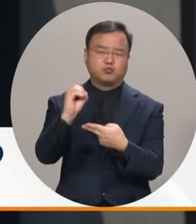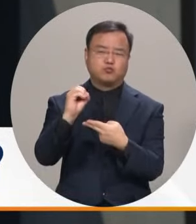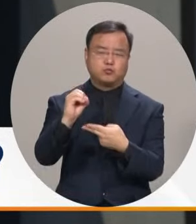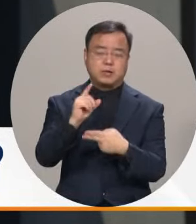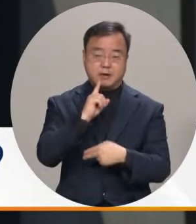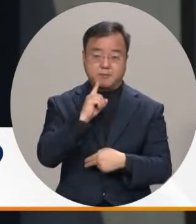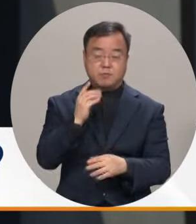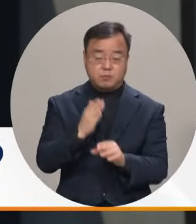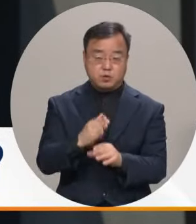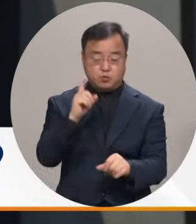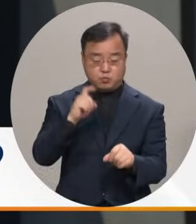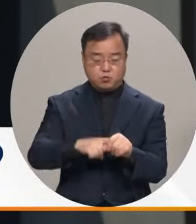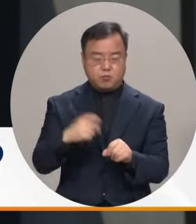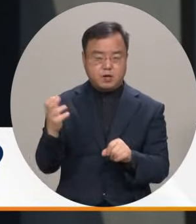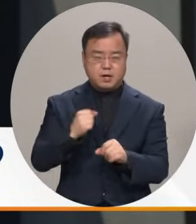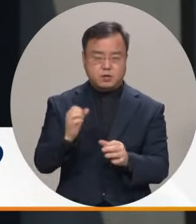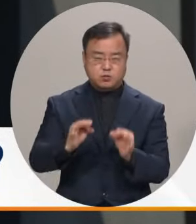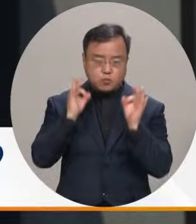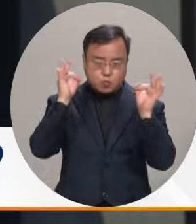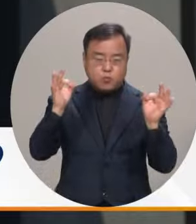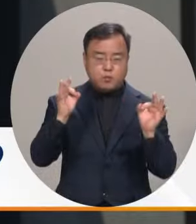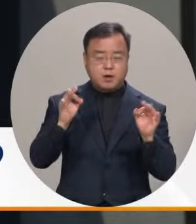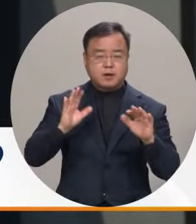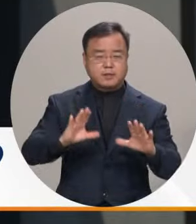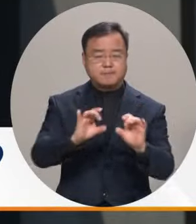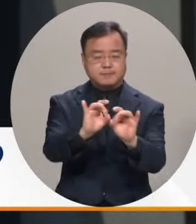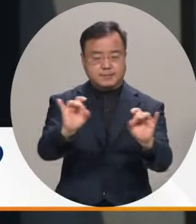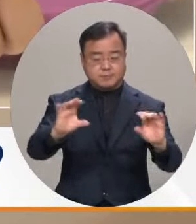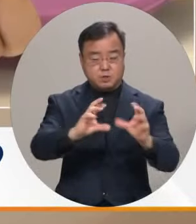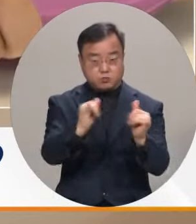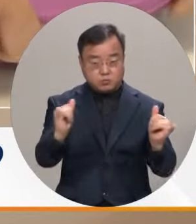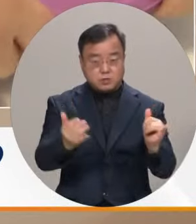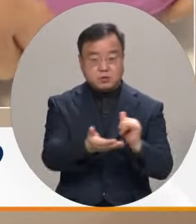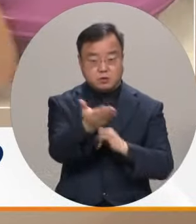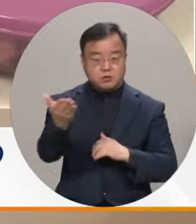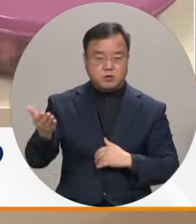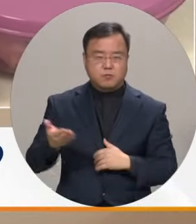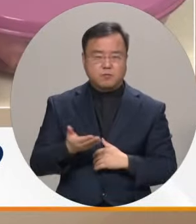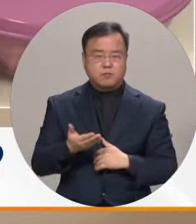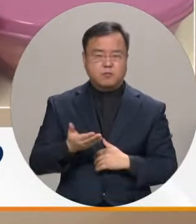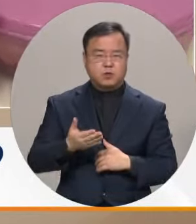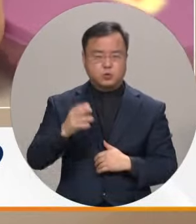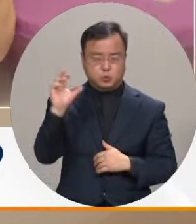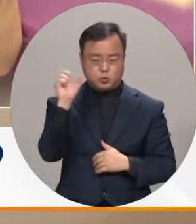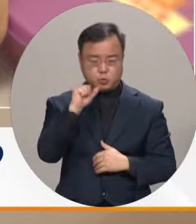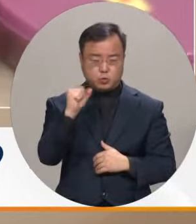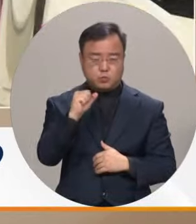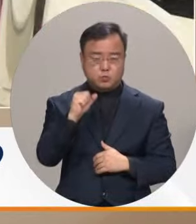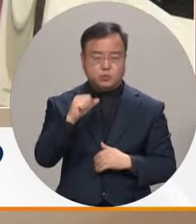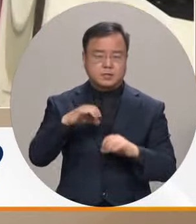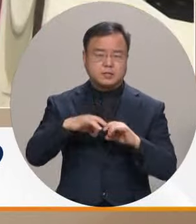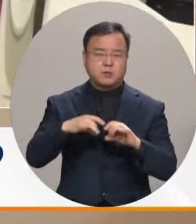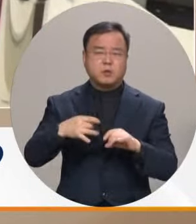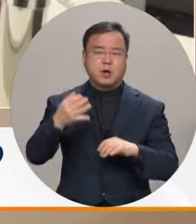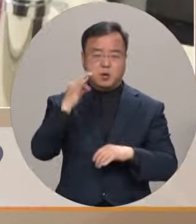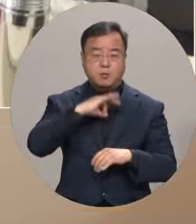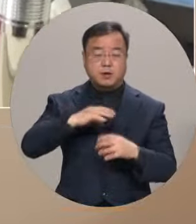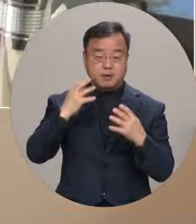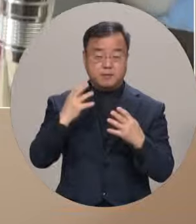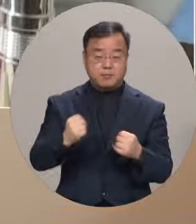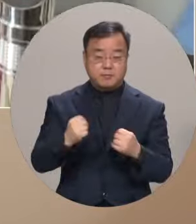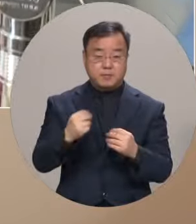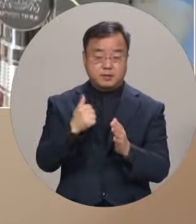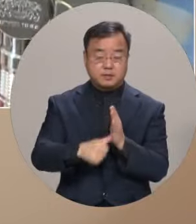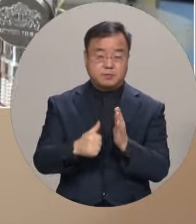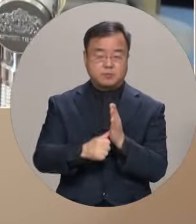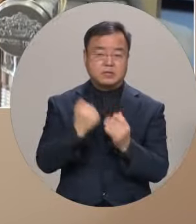맞춰 노력하고 있습니다 또한 개개인의 국민들은 고효율 에너지 제품 사용 다 다회용기 사용